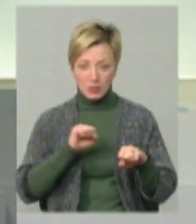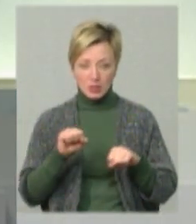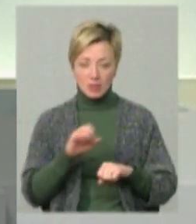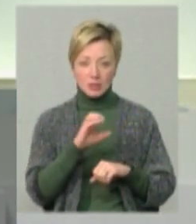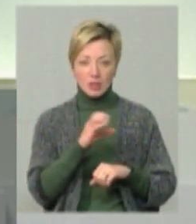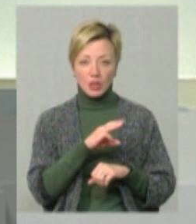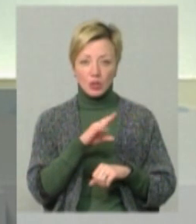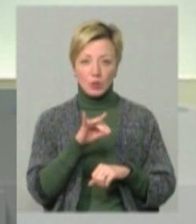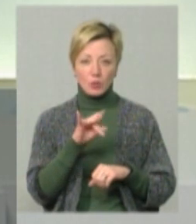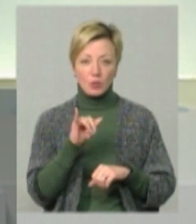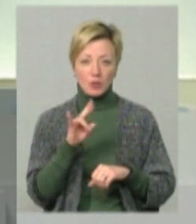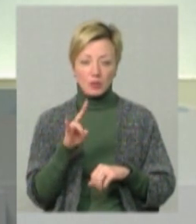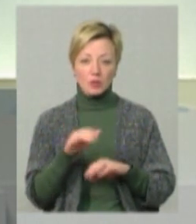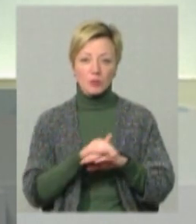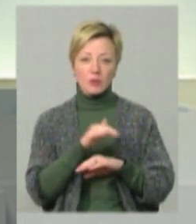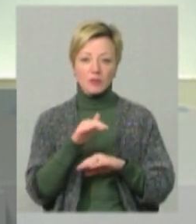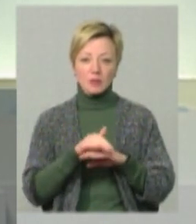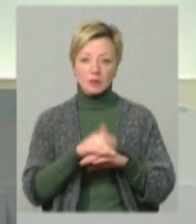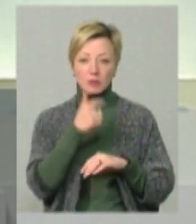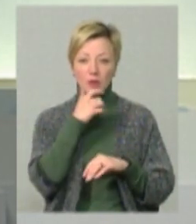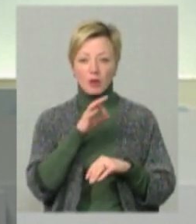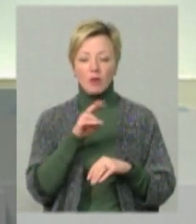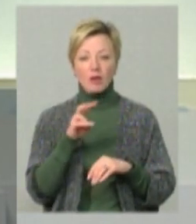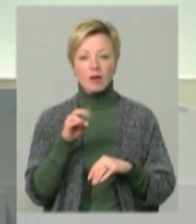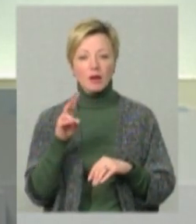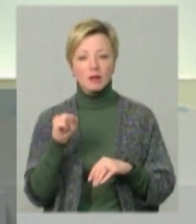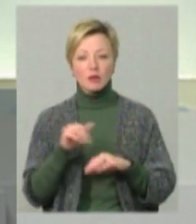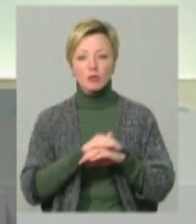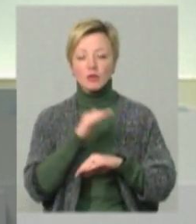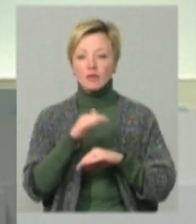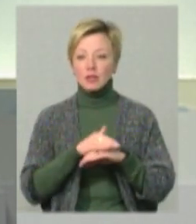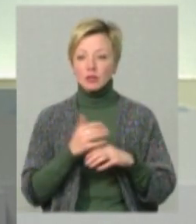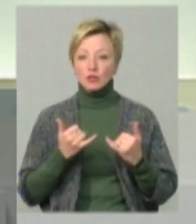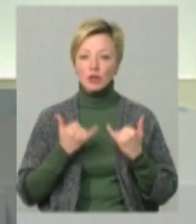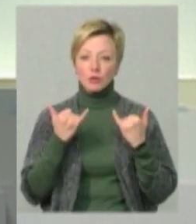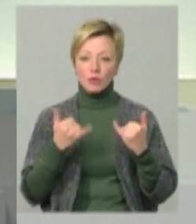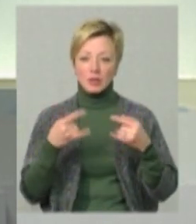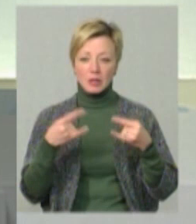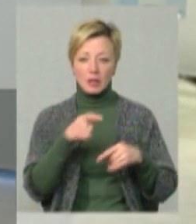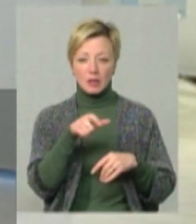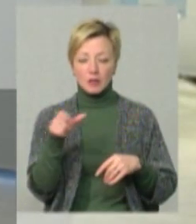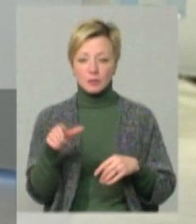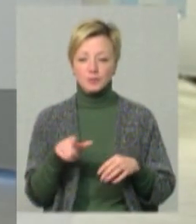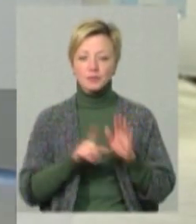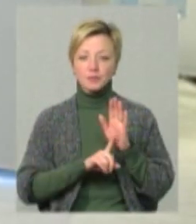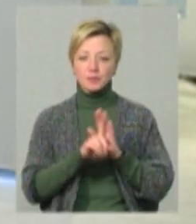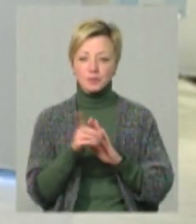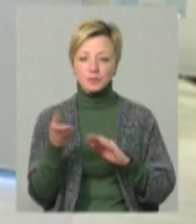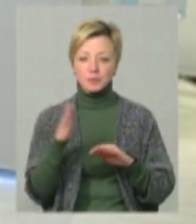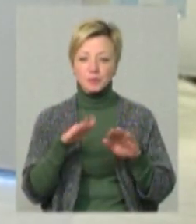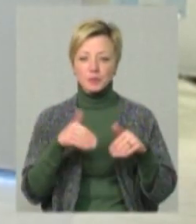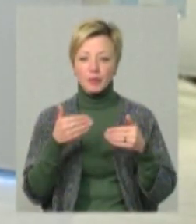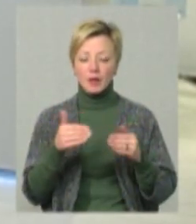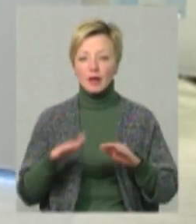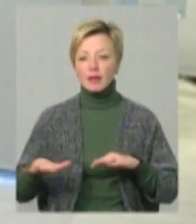Сергієм Тюріним. Добрий вечір. Добрий вечір, пані Олено. Добрий вечір, шановні телеглядачі. Пане Сергію, пропоную розпочати саме